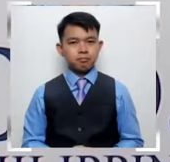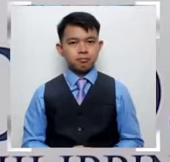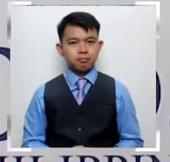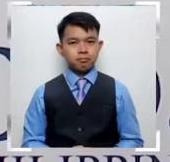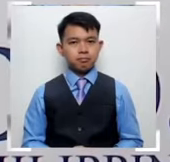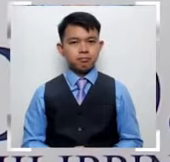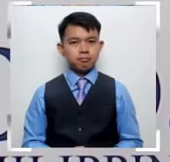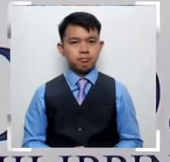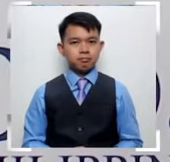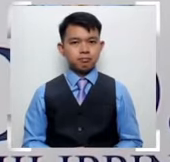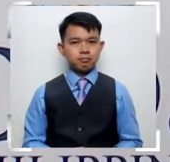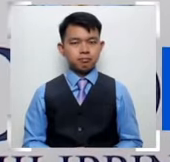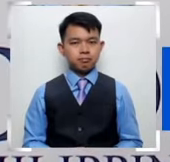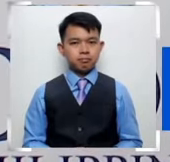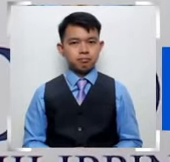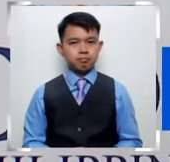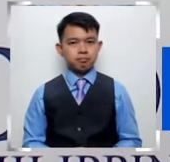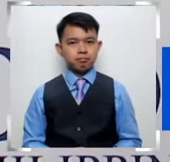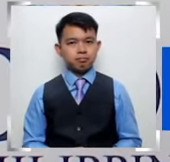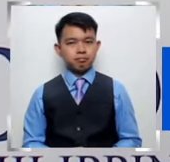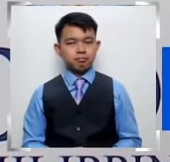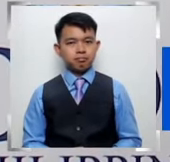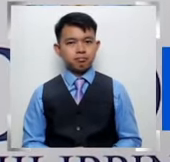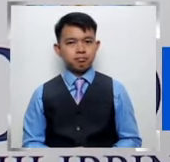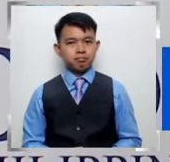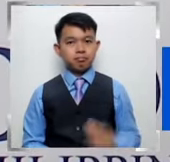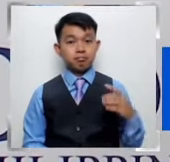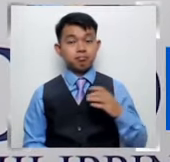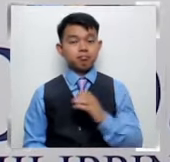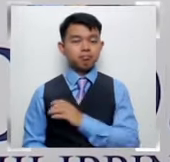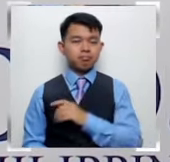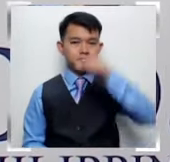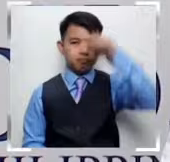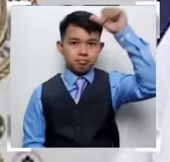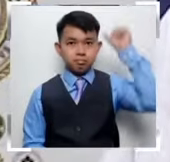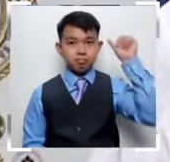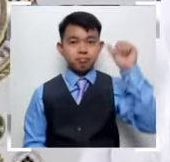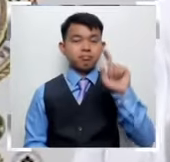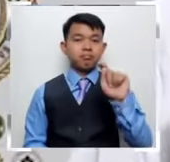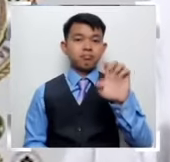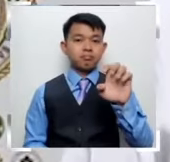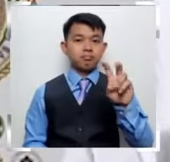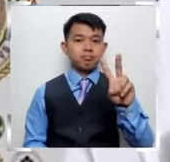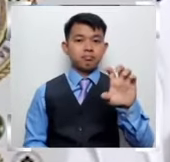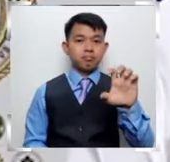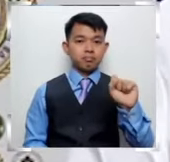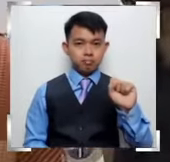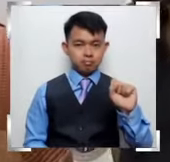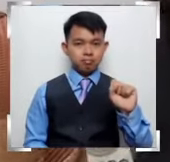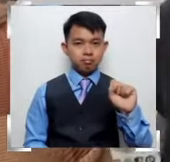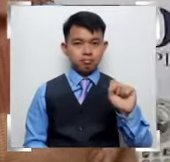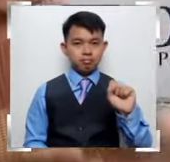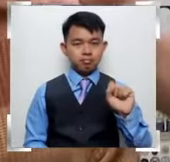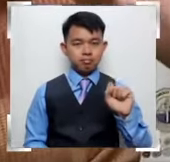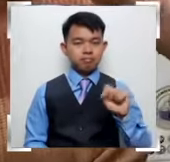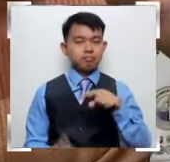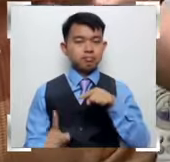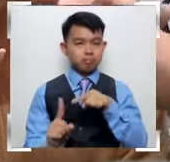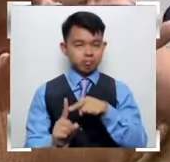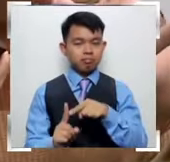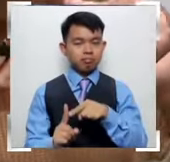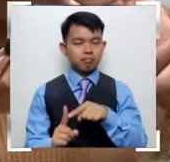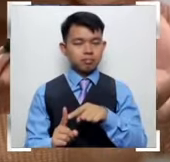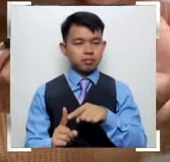Arnie Teves, Andolfo Alipit Teves, mastermind. Diretsahan na